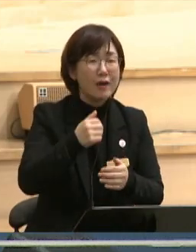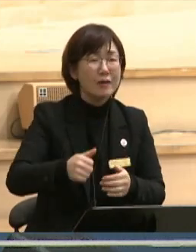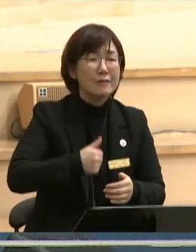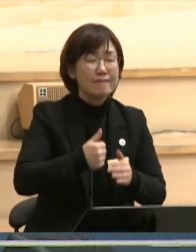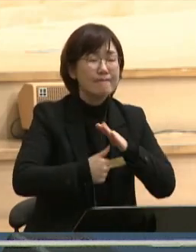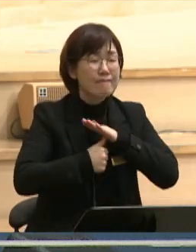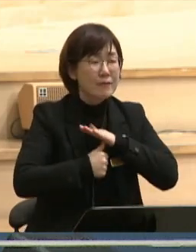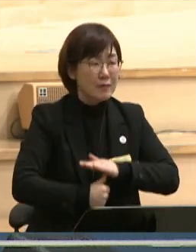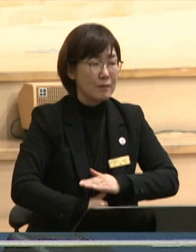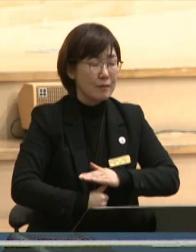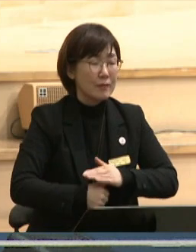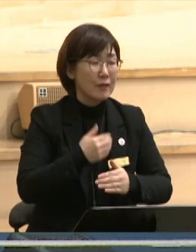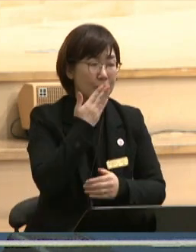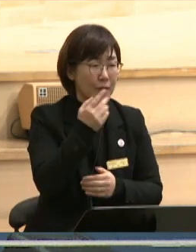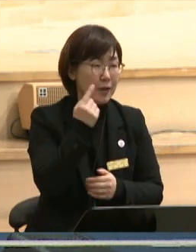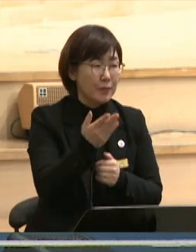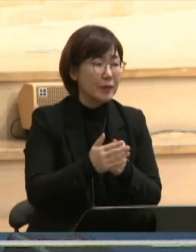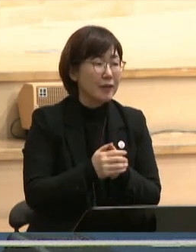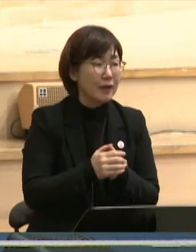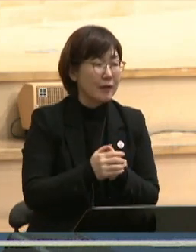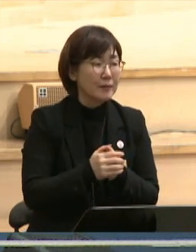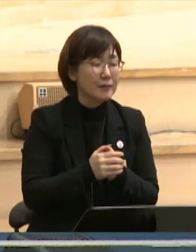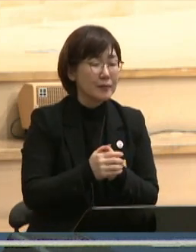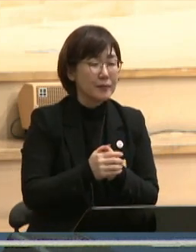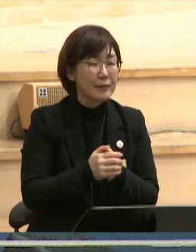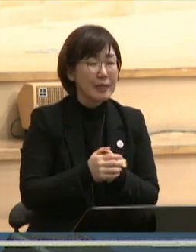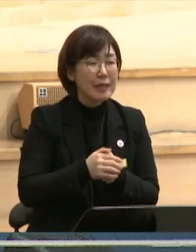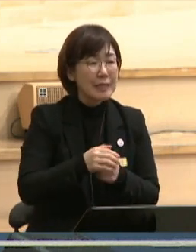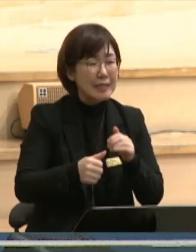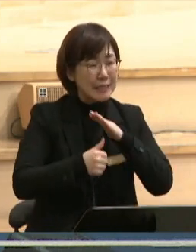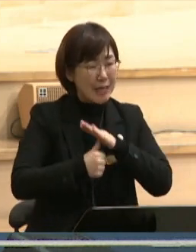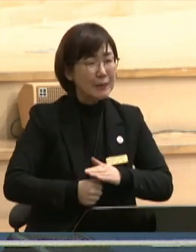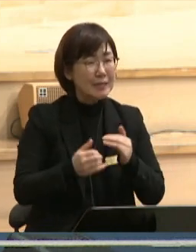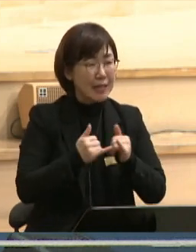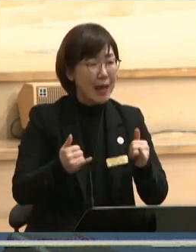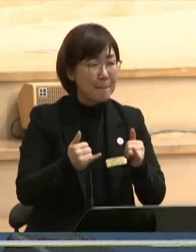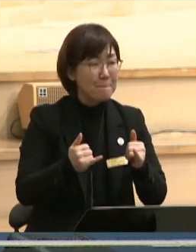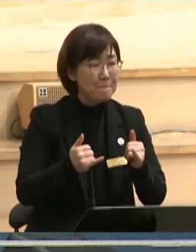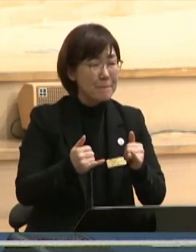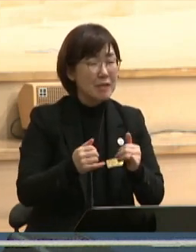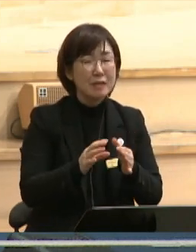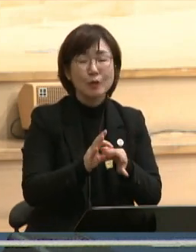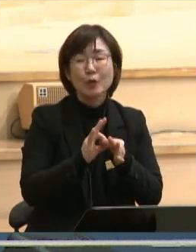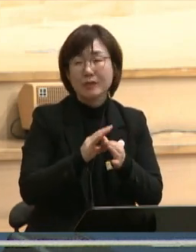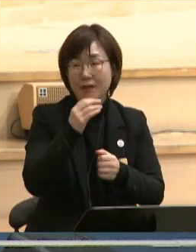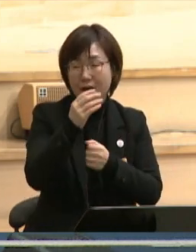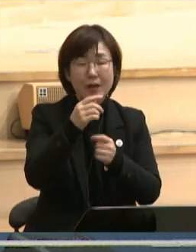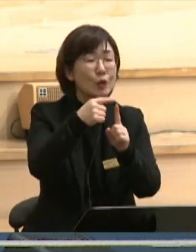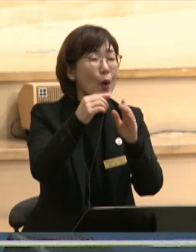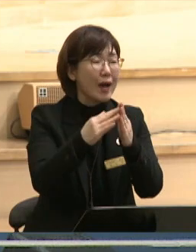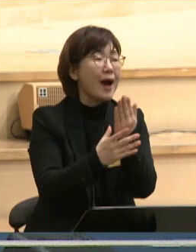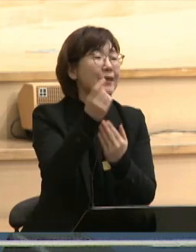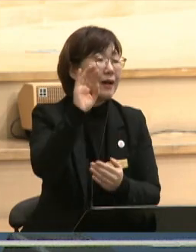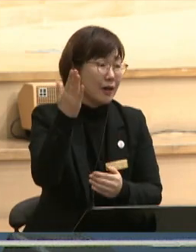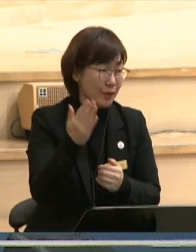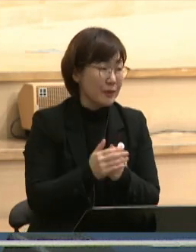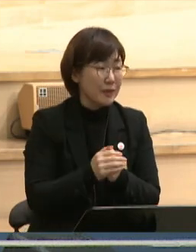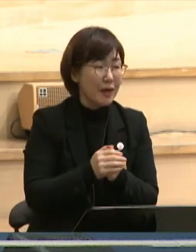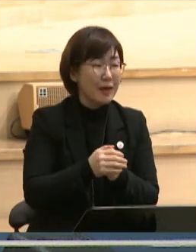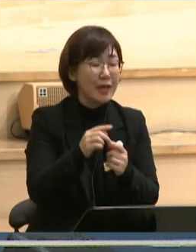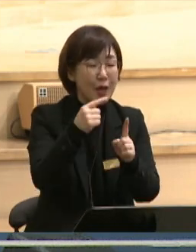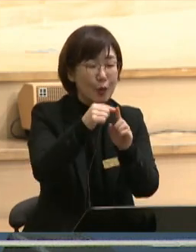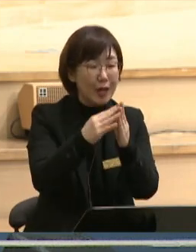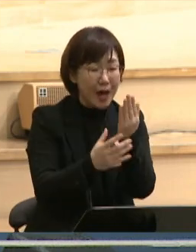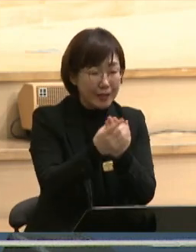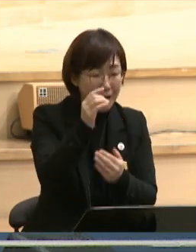않고 참겠습니다 그 사람을 통해서 교회는 하나가 되는 것입니다 그렇게 하나된 교회를